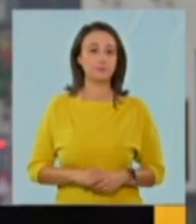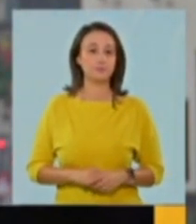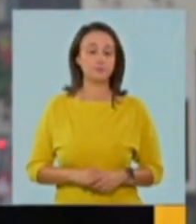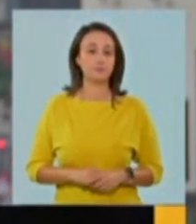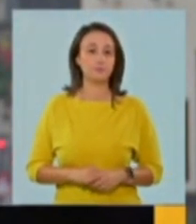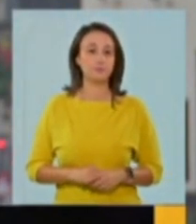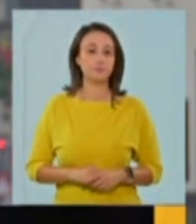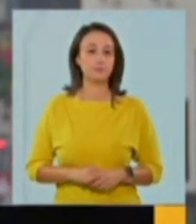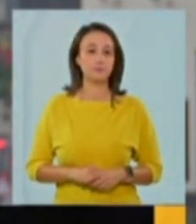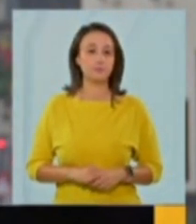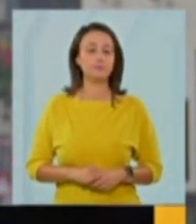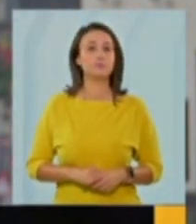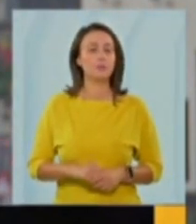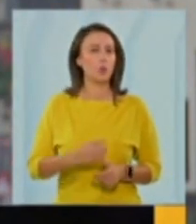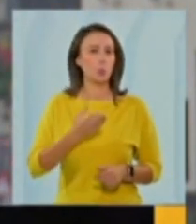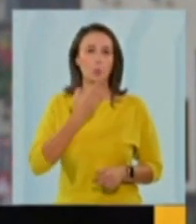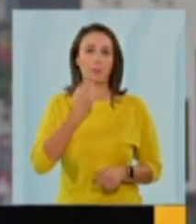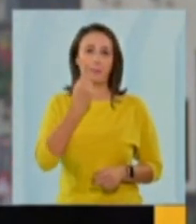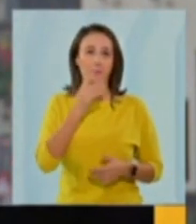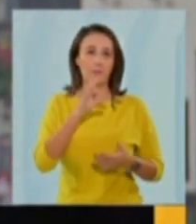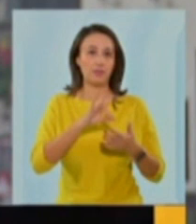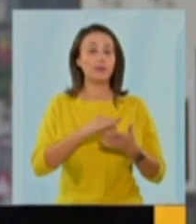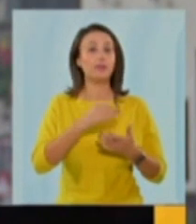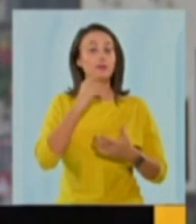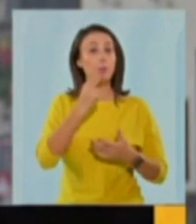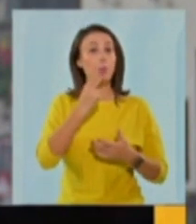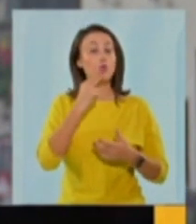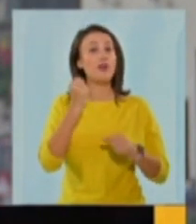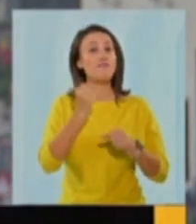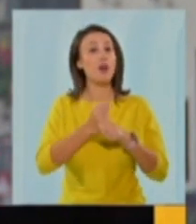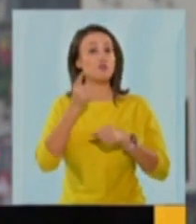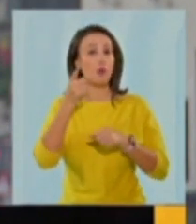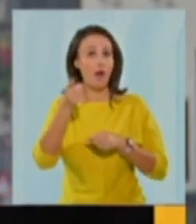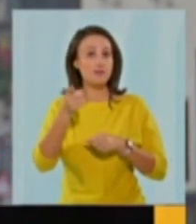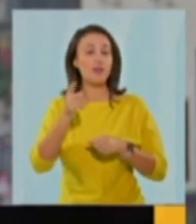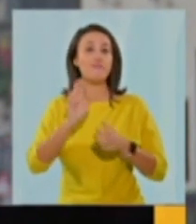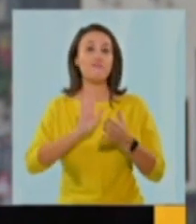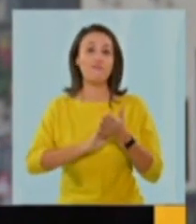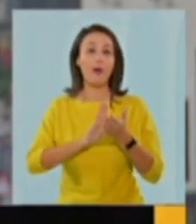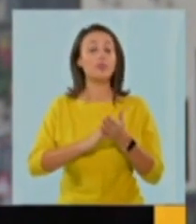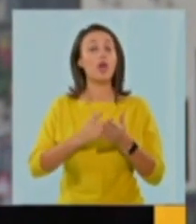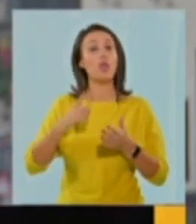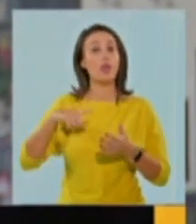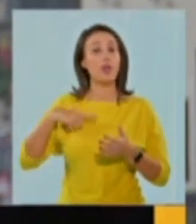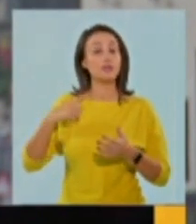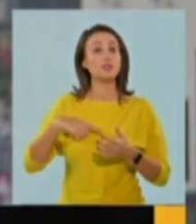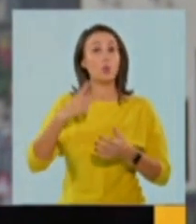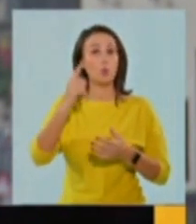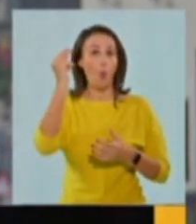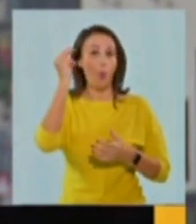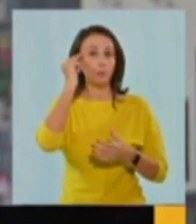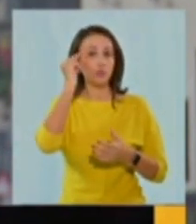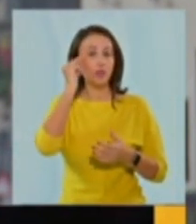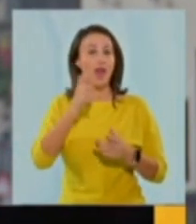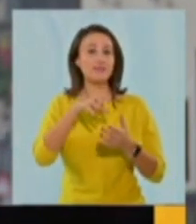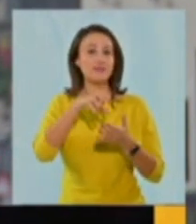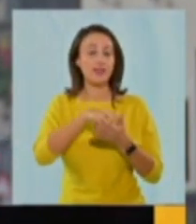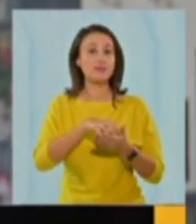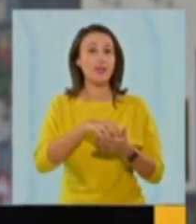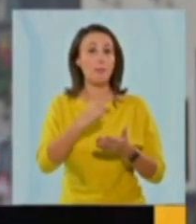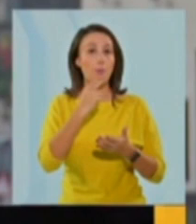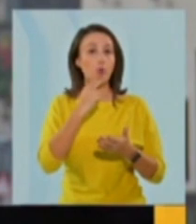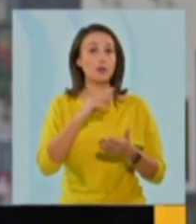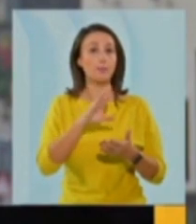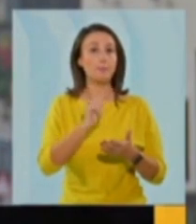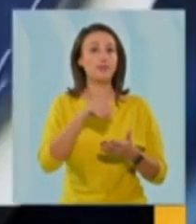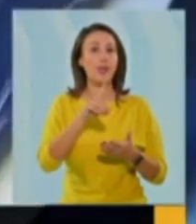publică. Se pare că nu este pentru prima dată când agenții fac acest lucru. Fapta ar fi devenit deja un obicei la secția de poliție din